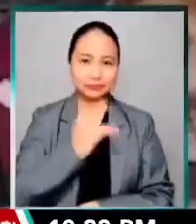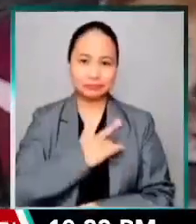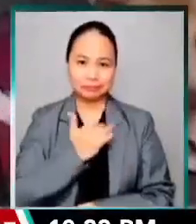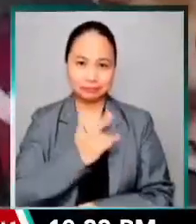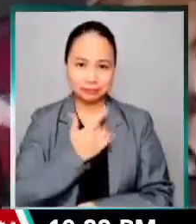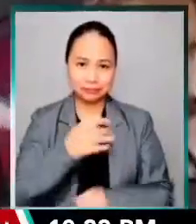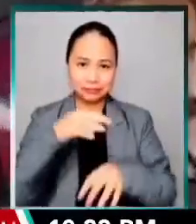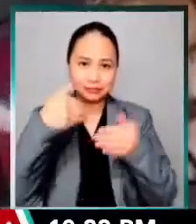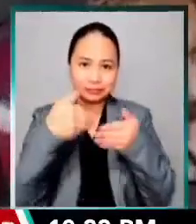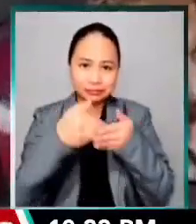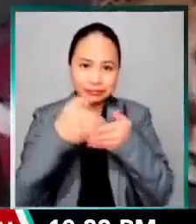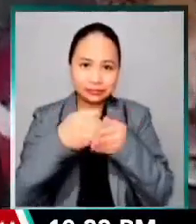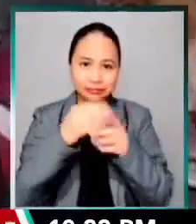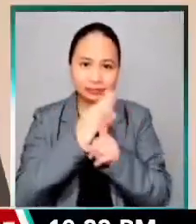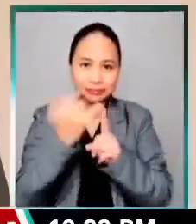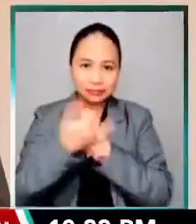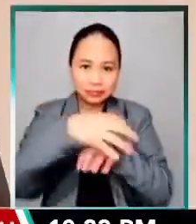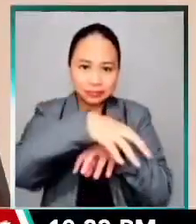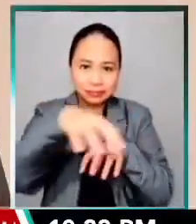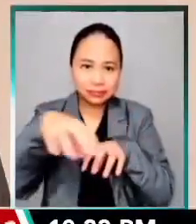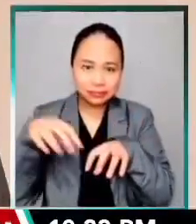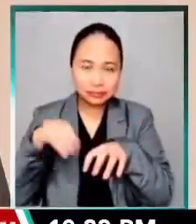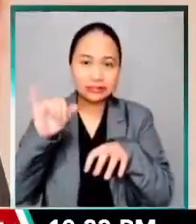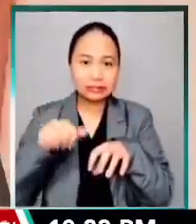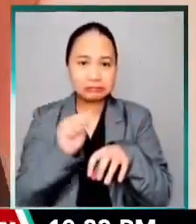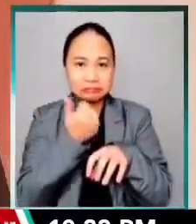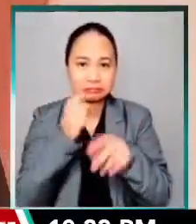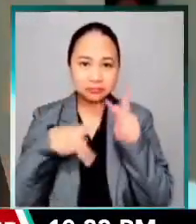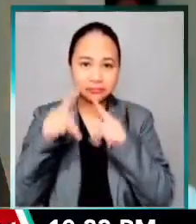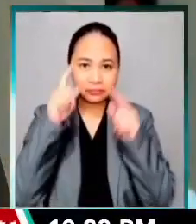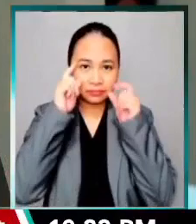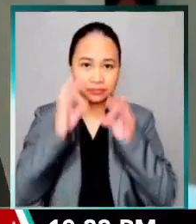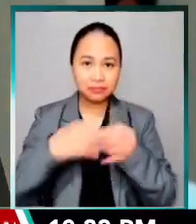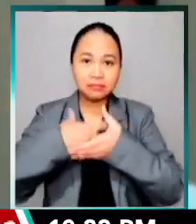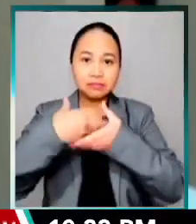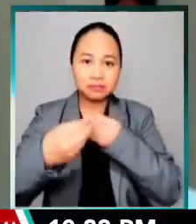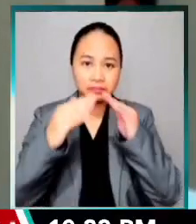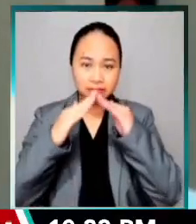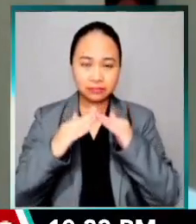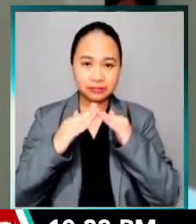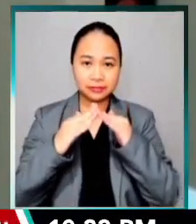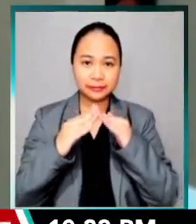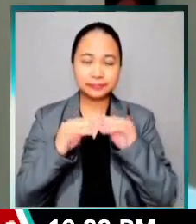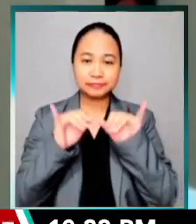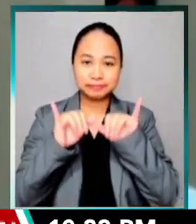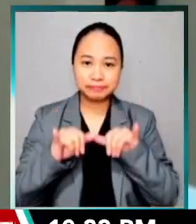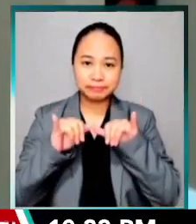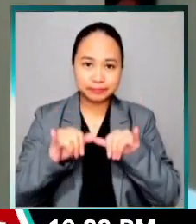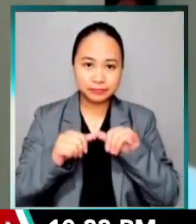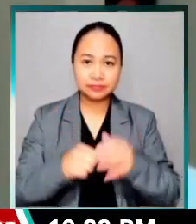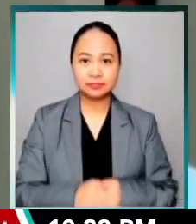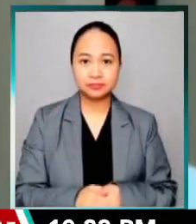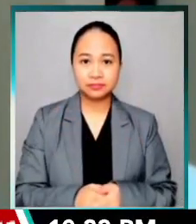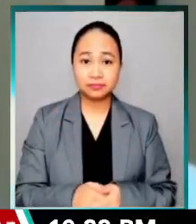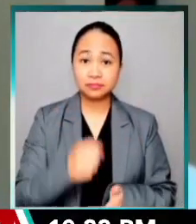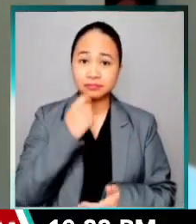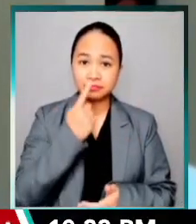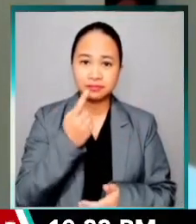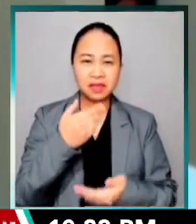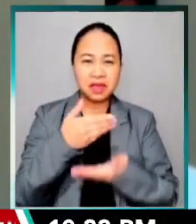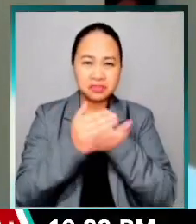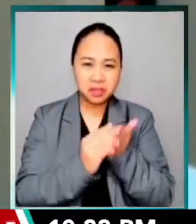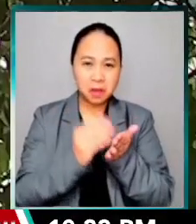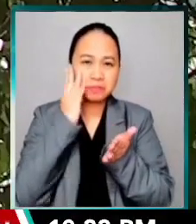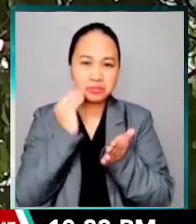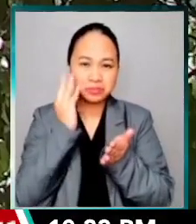init, kaya ang ilang residente sa labas na ng bahay namamalagi. May mga cases po tayo na nagpaint na students. We're advising naman